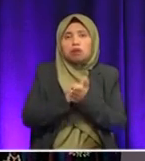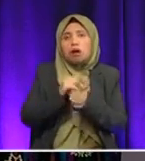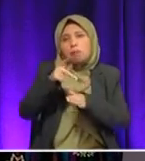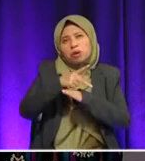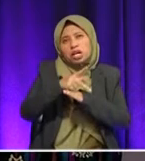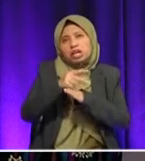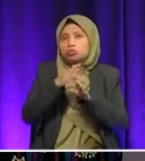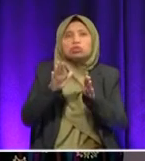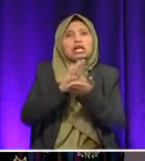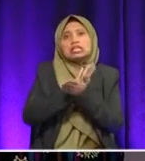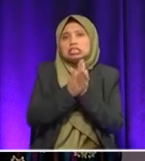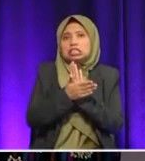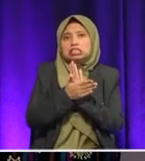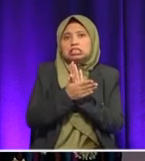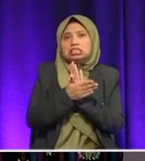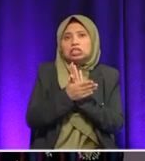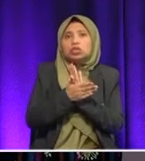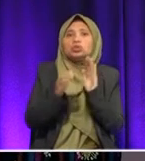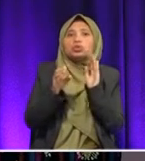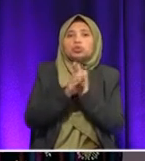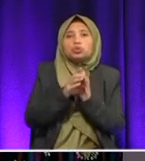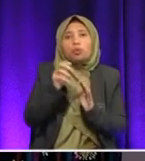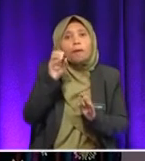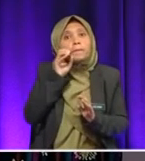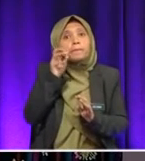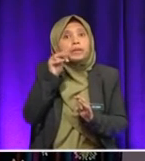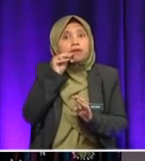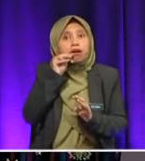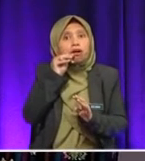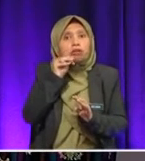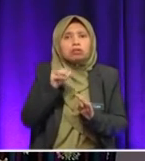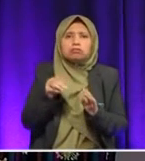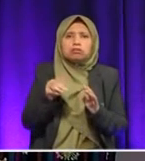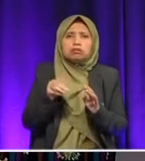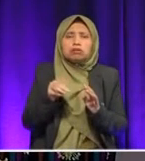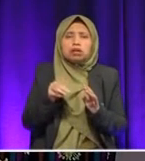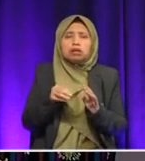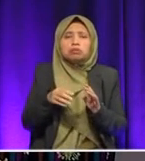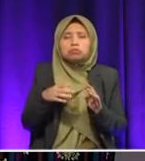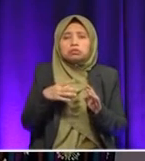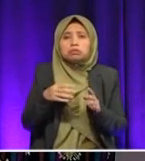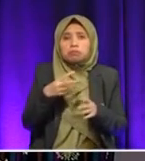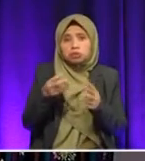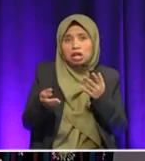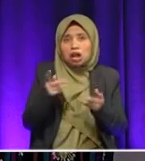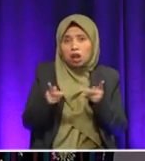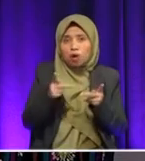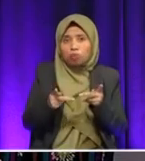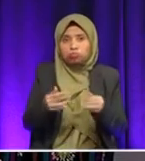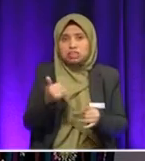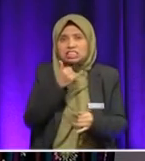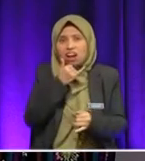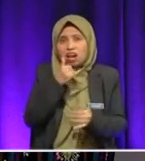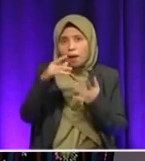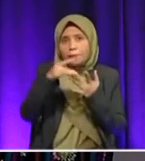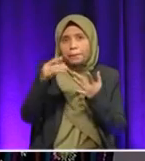ketik Jadi macam Mira sendiri yakin kalau salah pilih Febri suatu enak menjahit saja pakaian mungkin